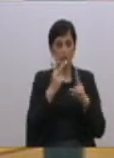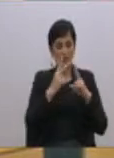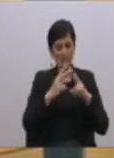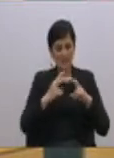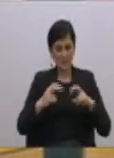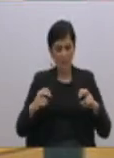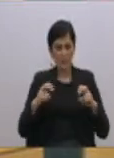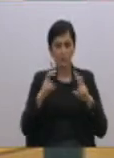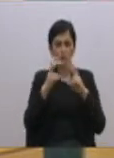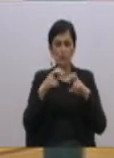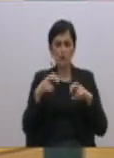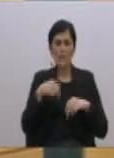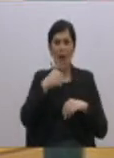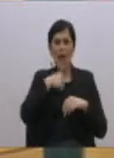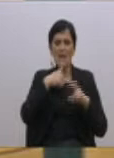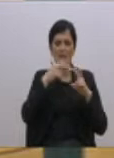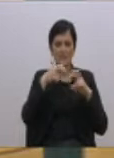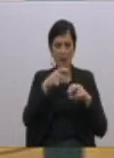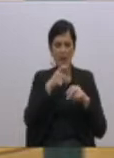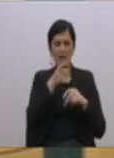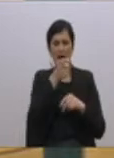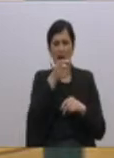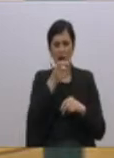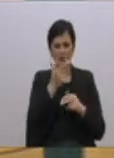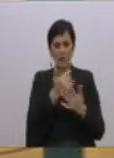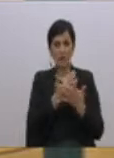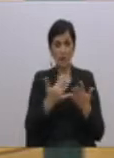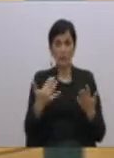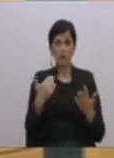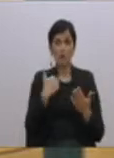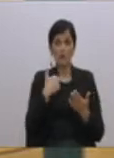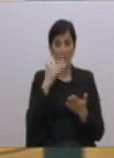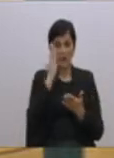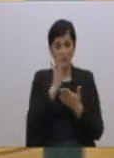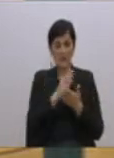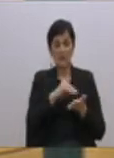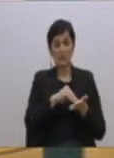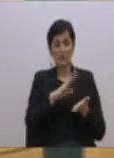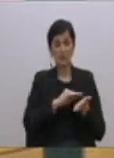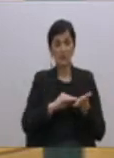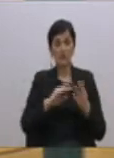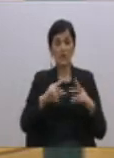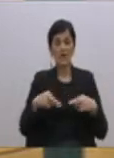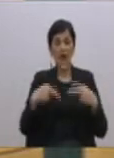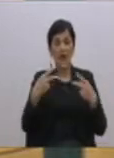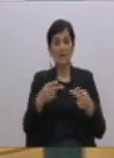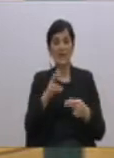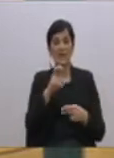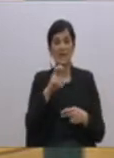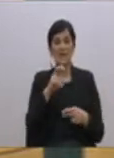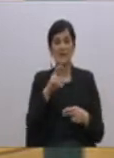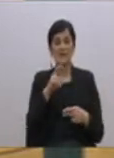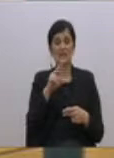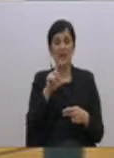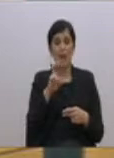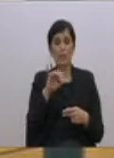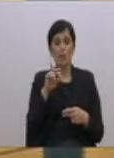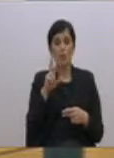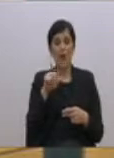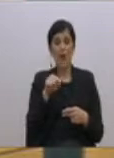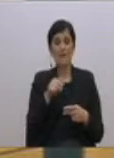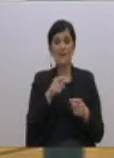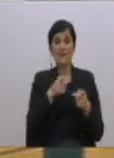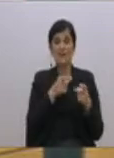დათვალისწინებული შემოწმება, ექსპერიმენტული გასროლა და ასე შემდეგ. ჩვენ პირდაპირ ჩავწერეთ უკვე გარდამავალ დებულებაში იმ